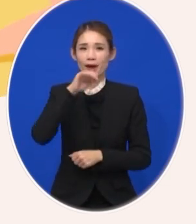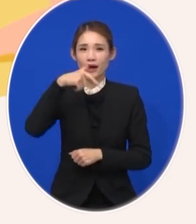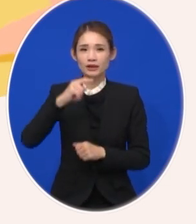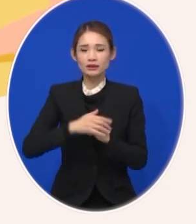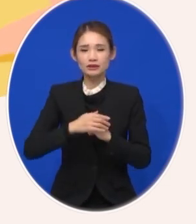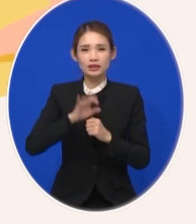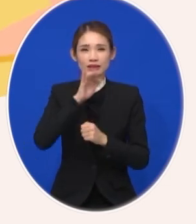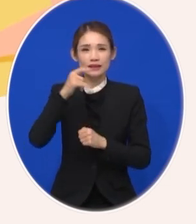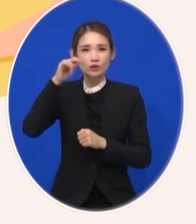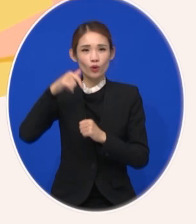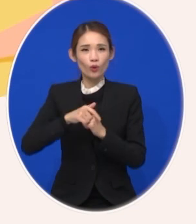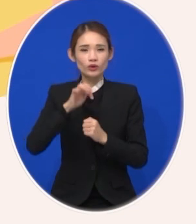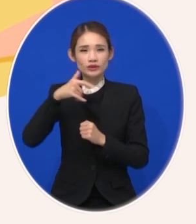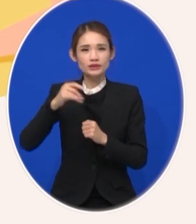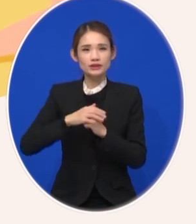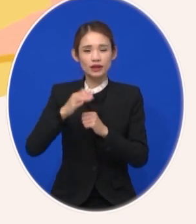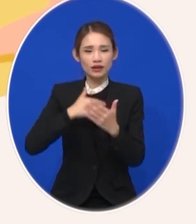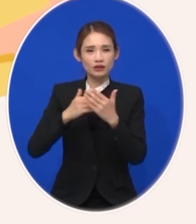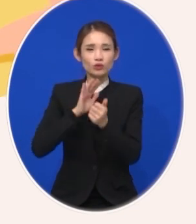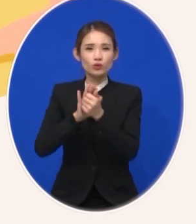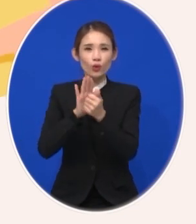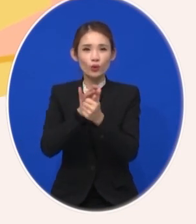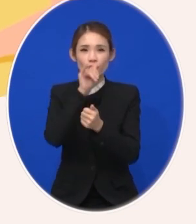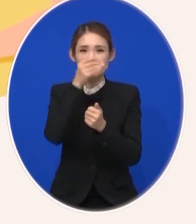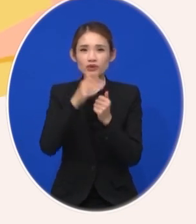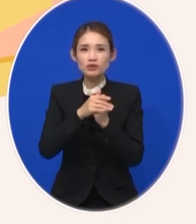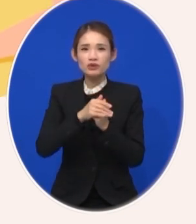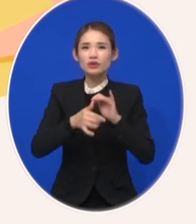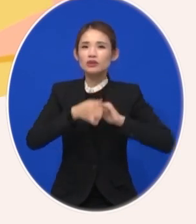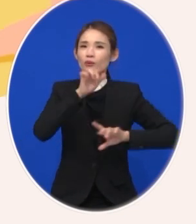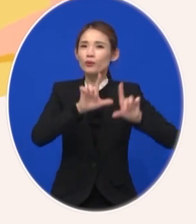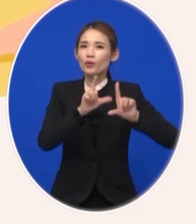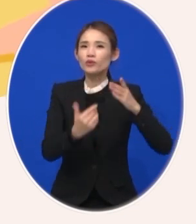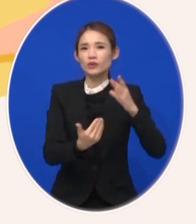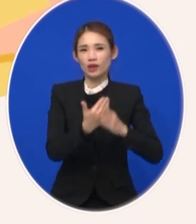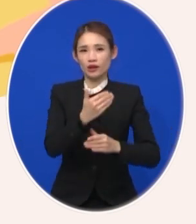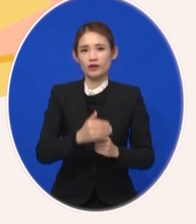인공심장 판막 기능 유지에 도움을 주지만 기형을 유발할 수 있습니다.